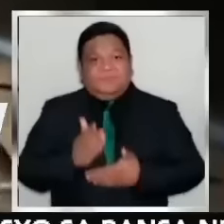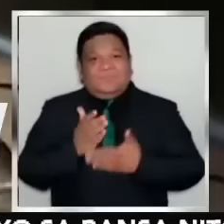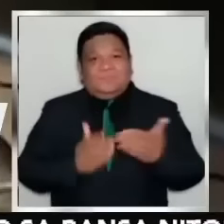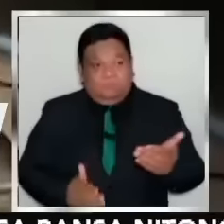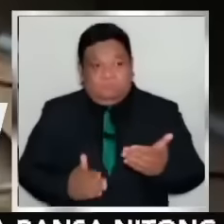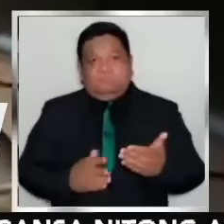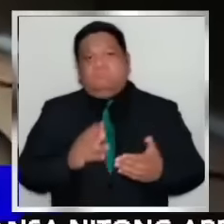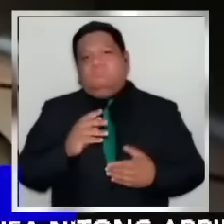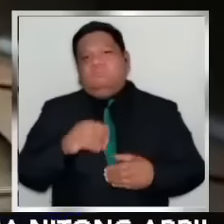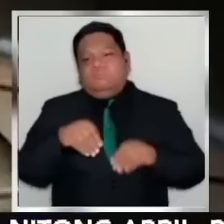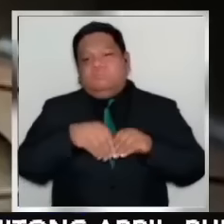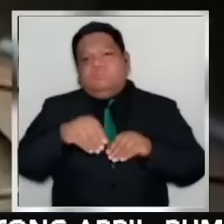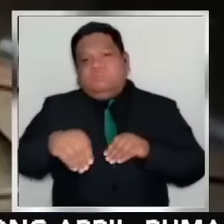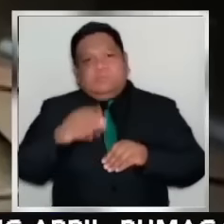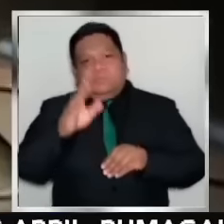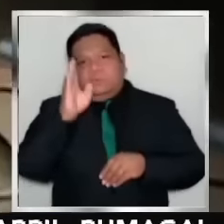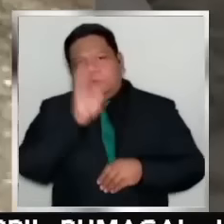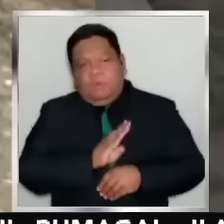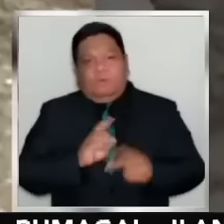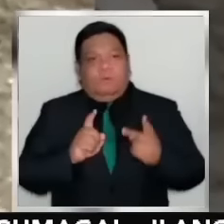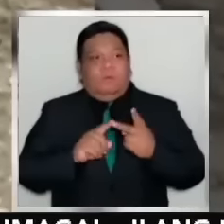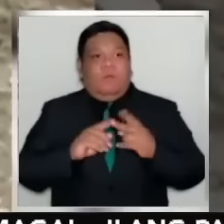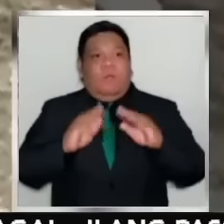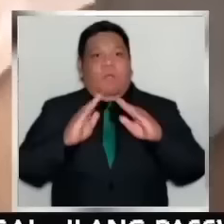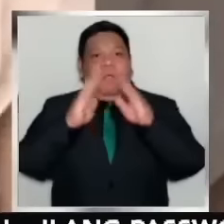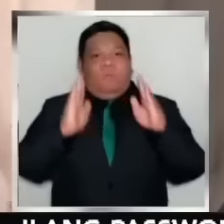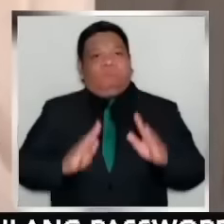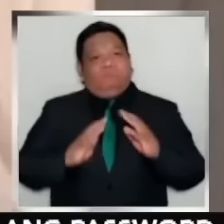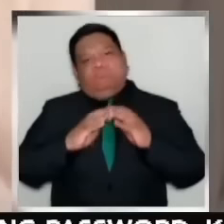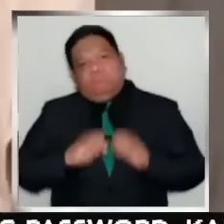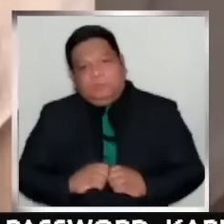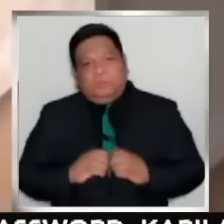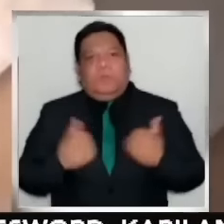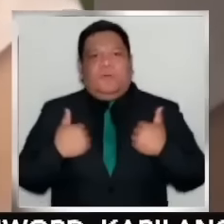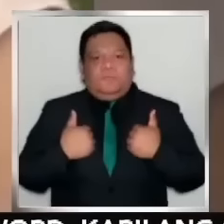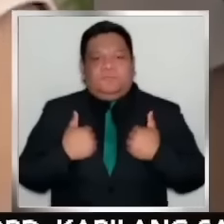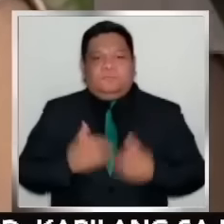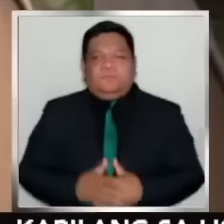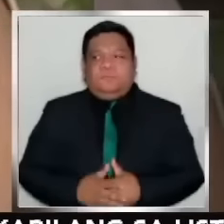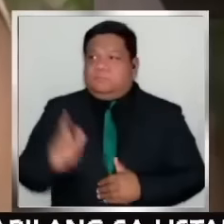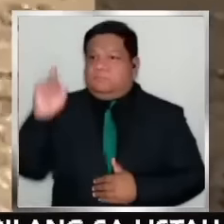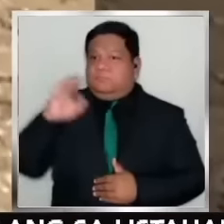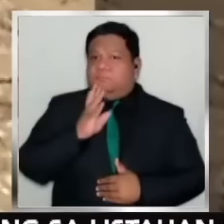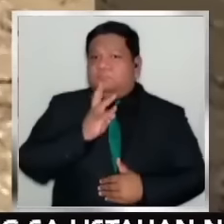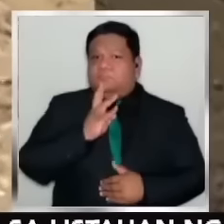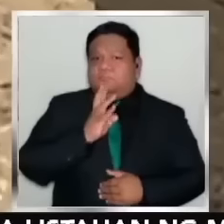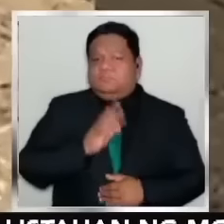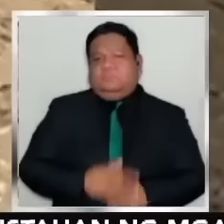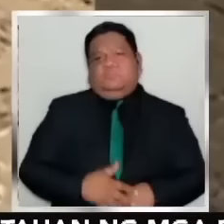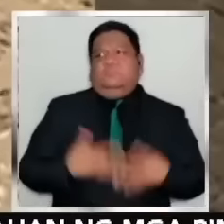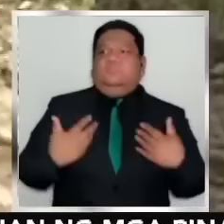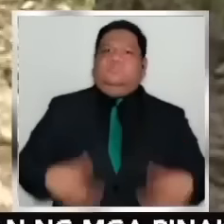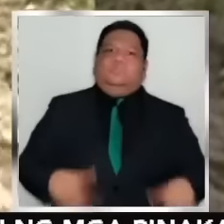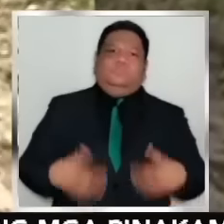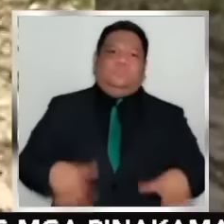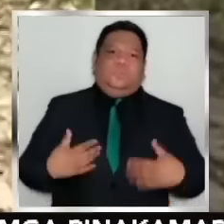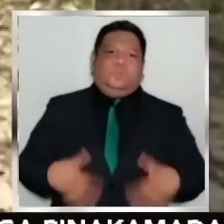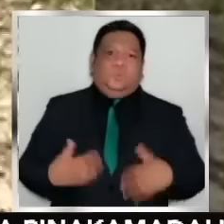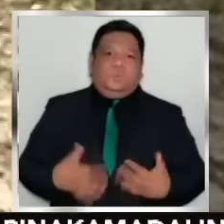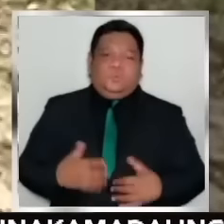ng ilang bahay, gaya ng Kilamaylin. Grabe ang luta, kagang ano, ang higko. Mukha lang kami kapanghimo sa amon